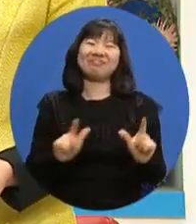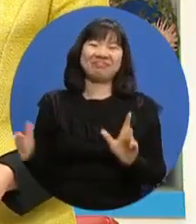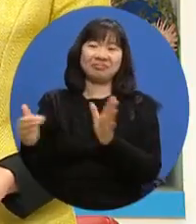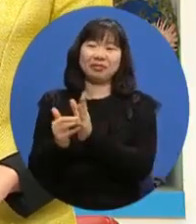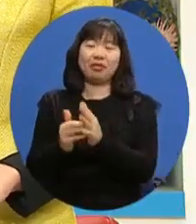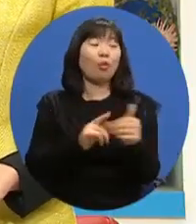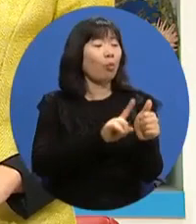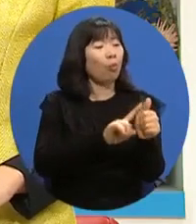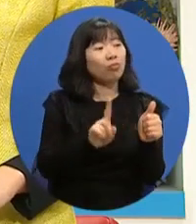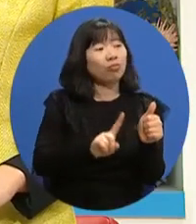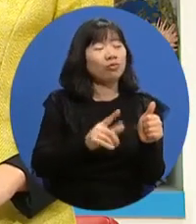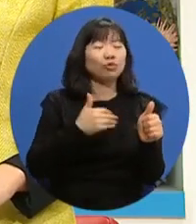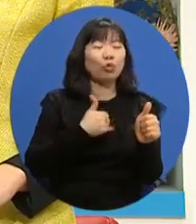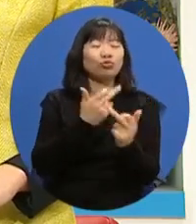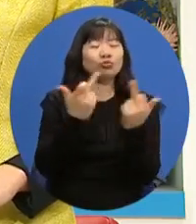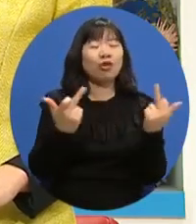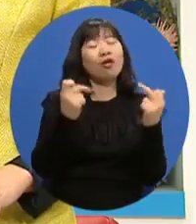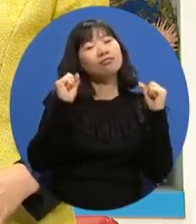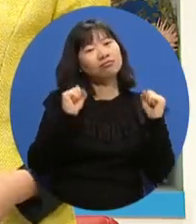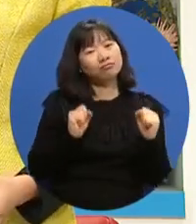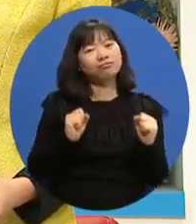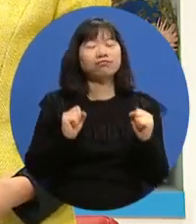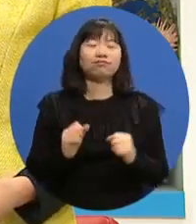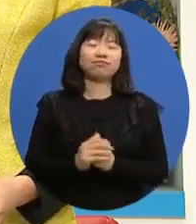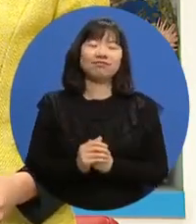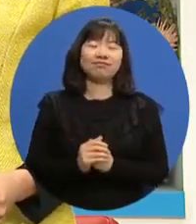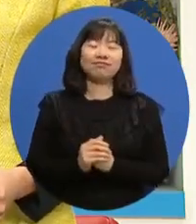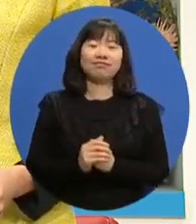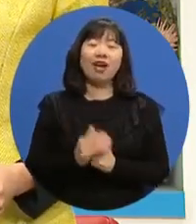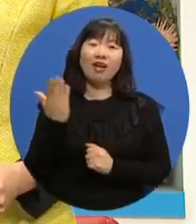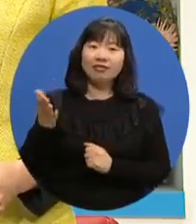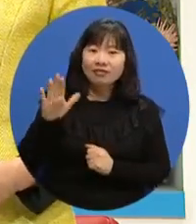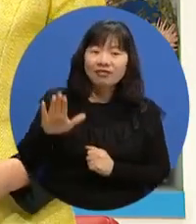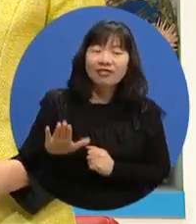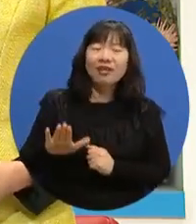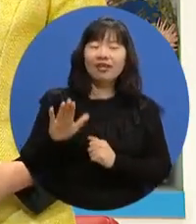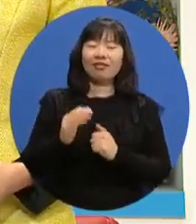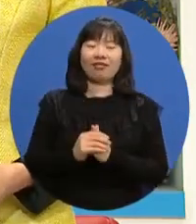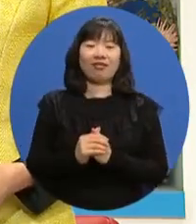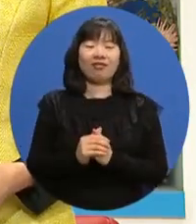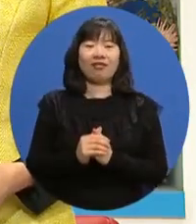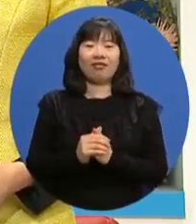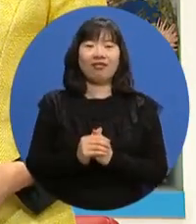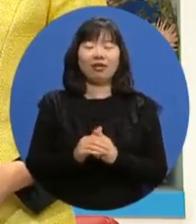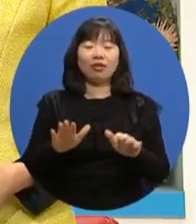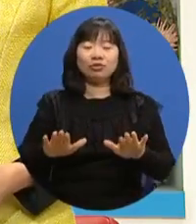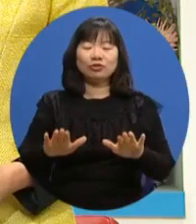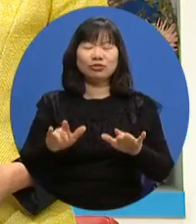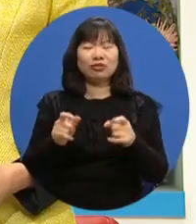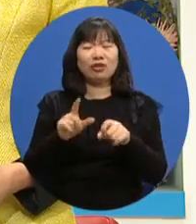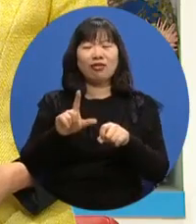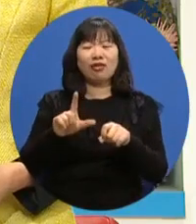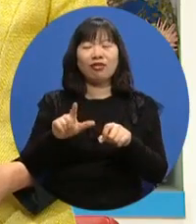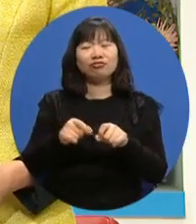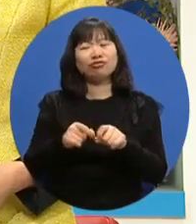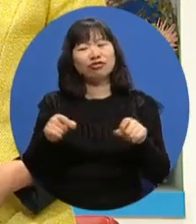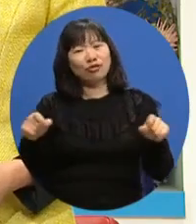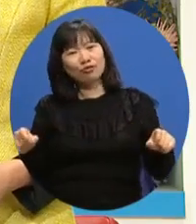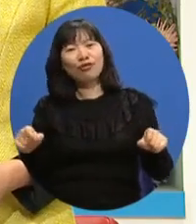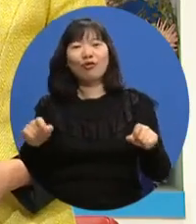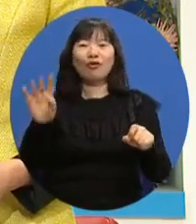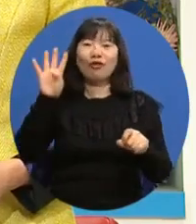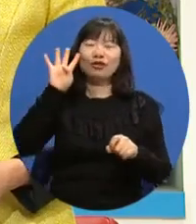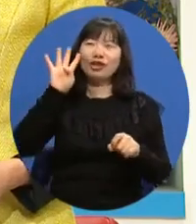민우 씨는요? 네. 저요? 저는 뭐 산에만 있었습니다. 아. 예. 그런데. 네. 아, 뭐 이렇게 좀 길었잖아요. 4일 동안.